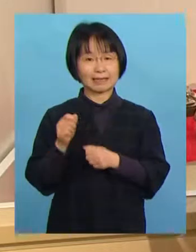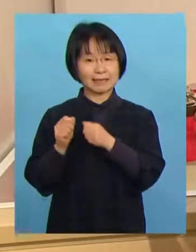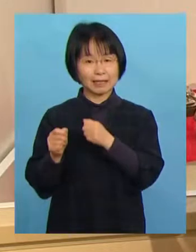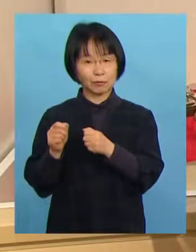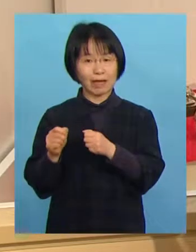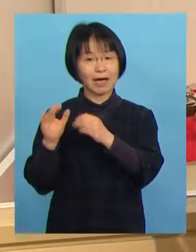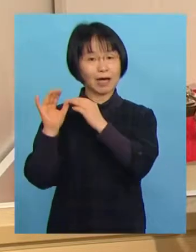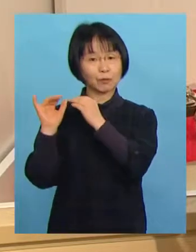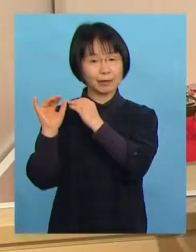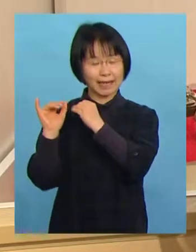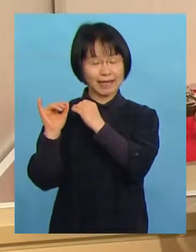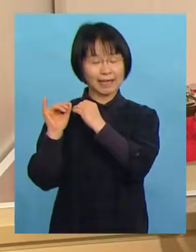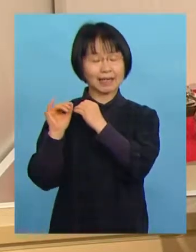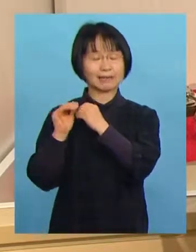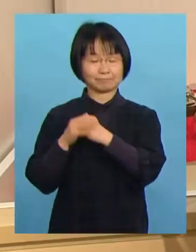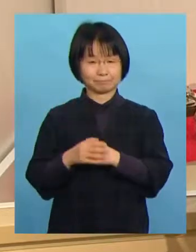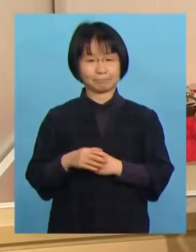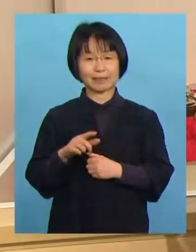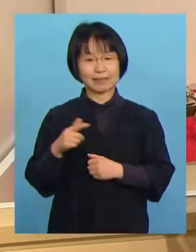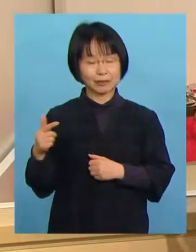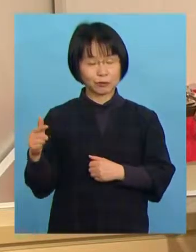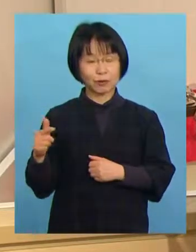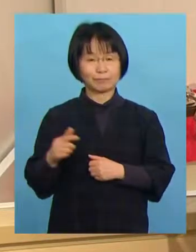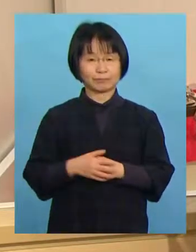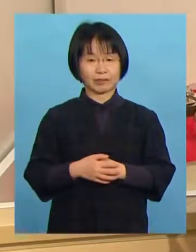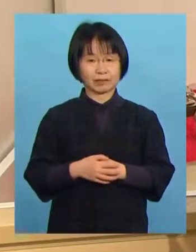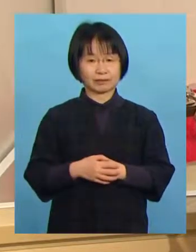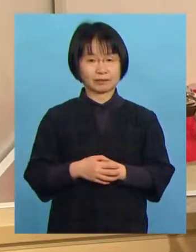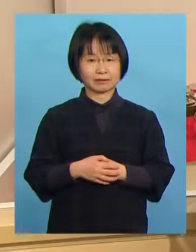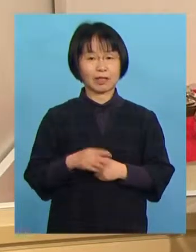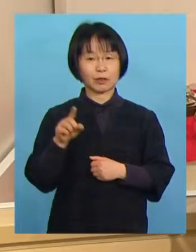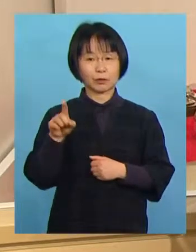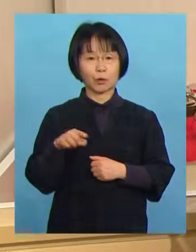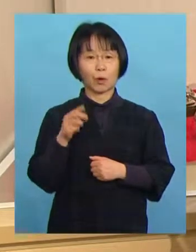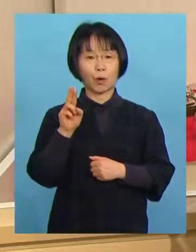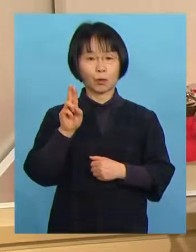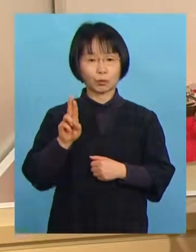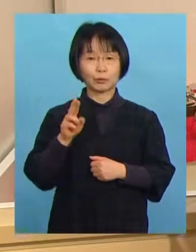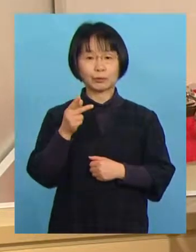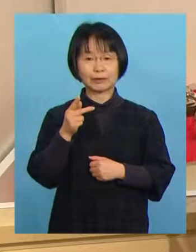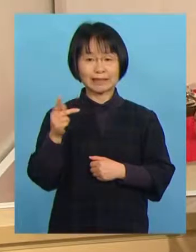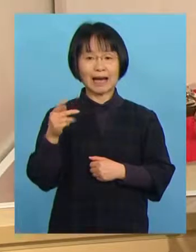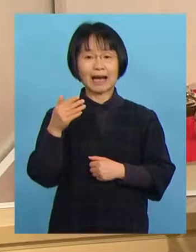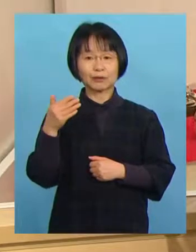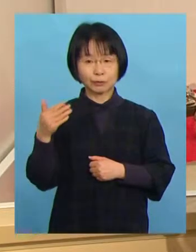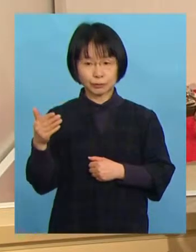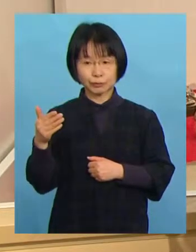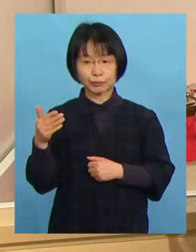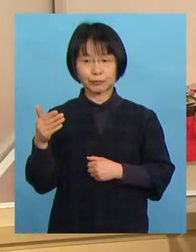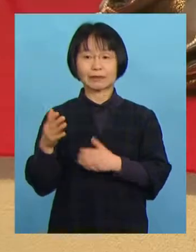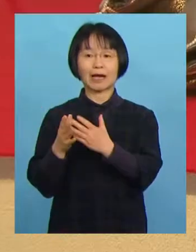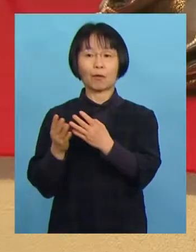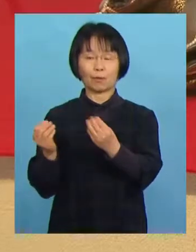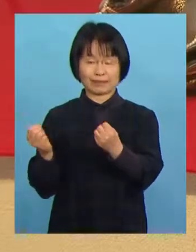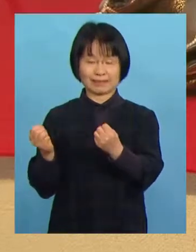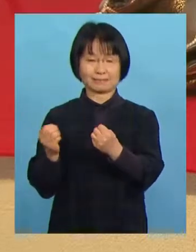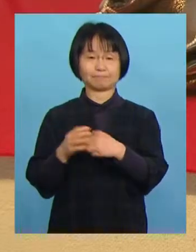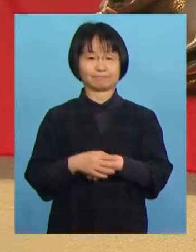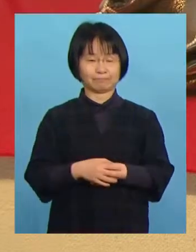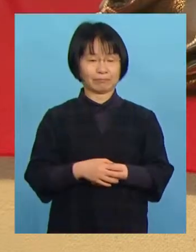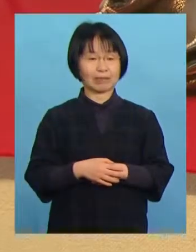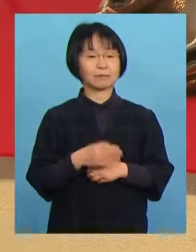か笛太鼓ですねなんかのお囃子を奏でる能楽の人形が多いんですけれども、はい、これ